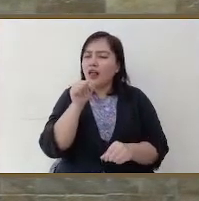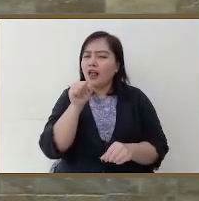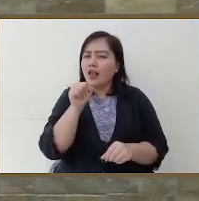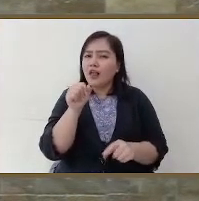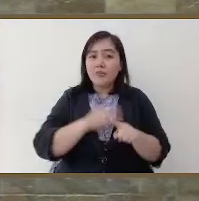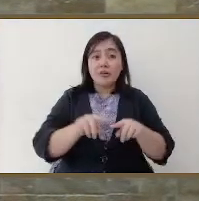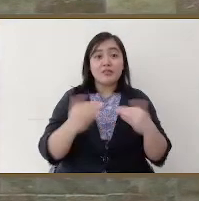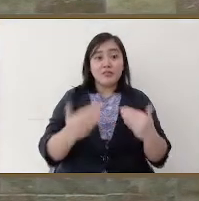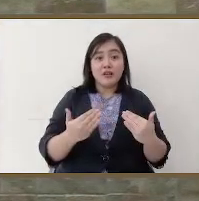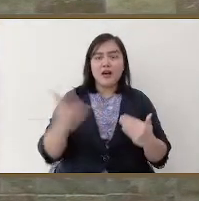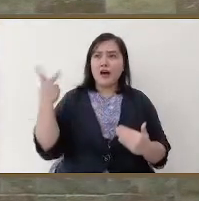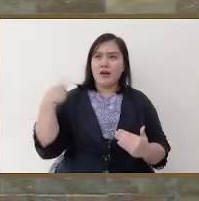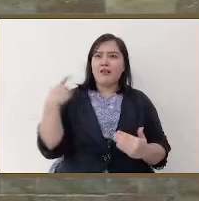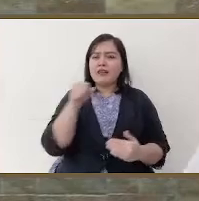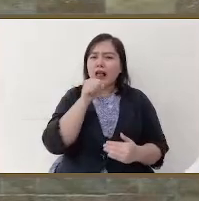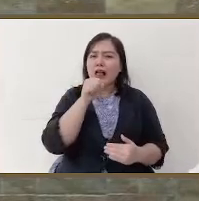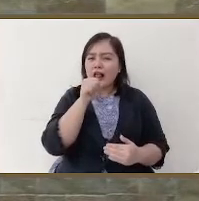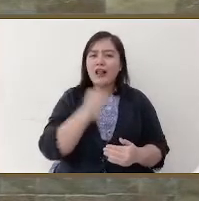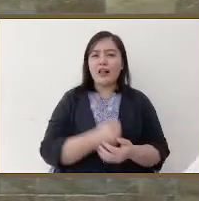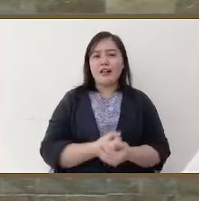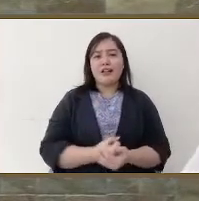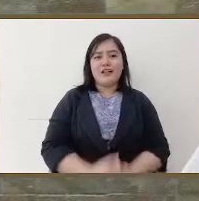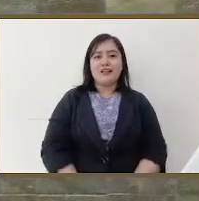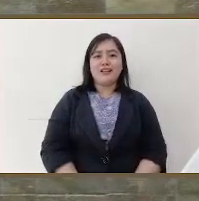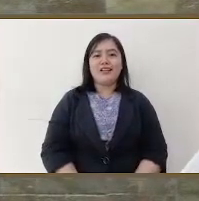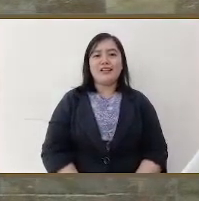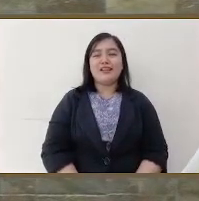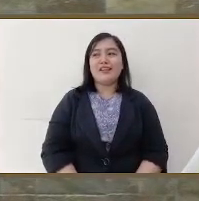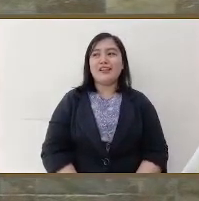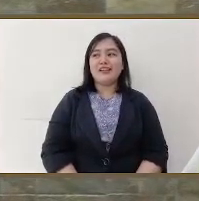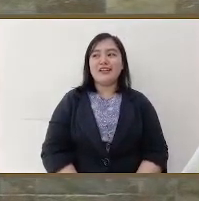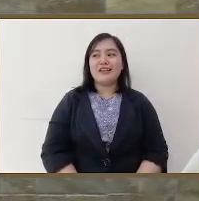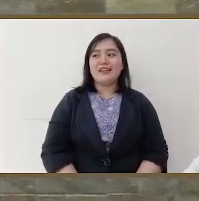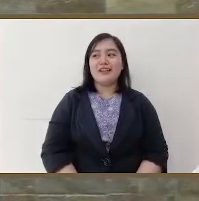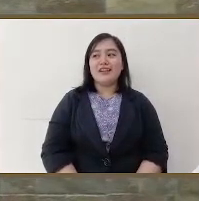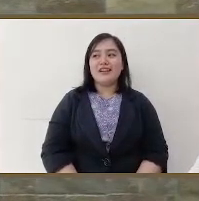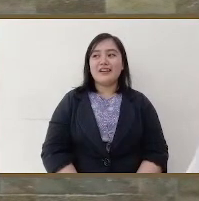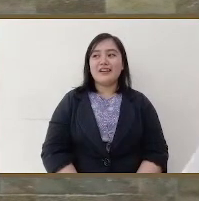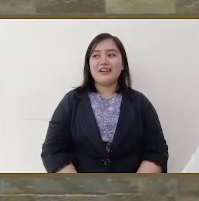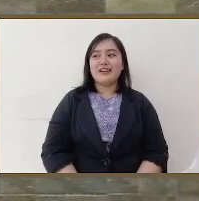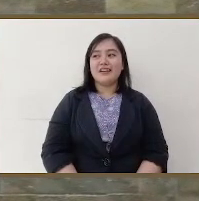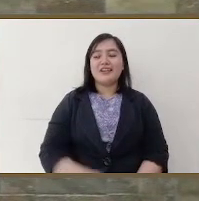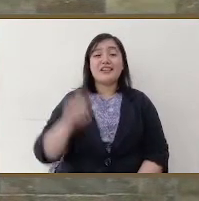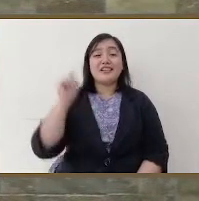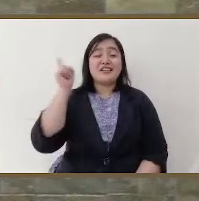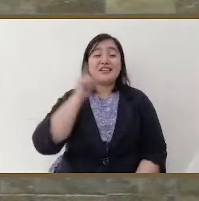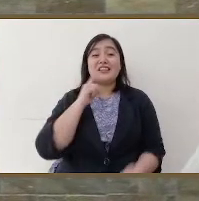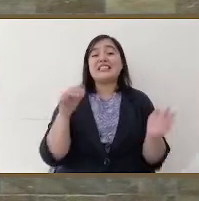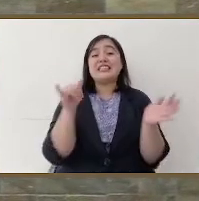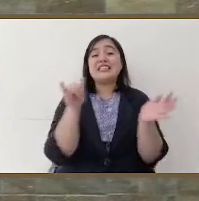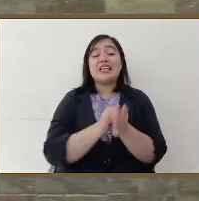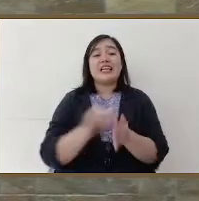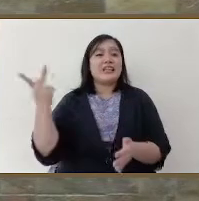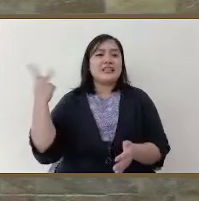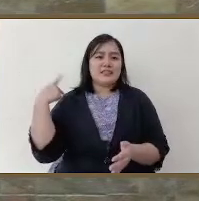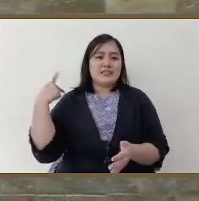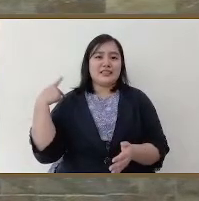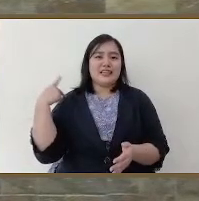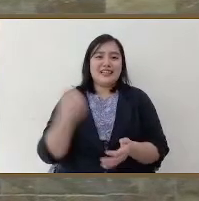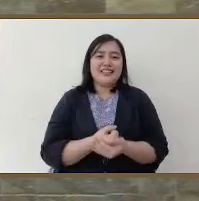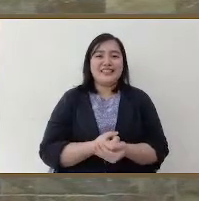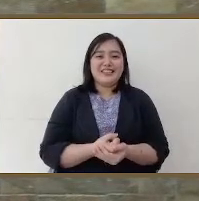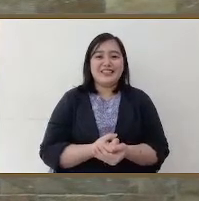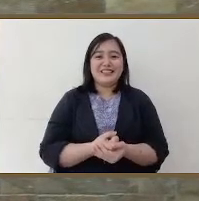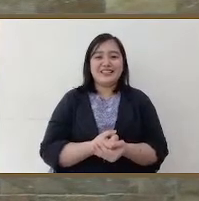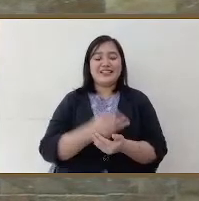know? Eh, namalay-malayan mo, kapatid, na overlap pala ng lips mo, na may lipstick yung iyong, you know? You understand?